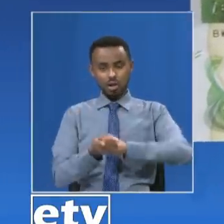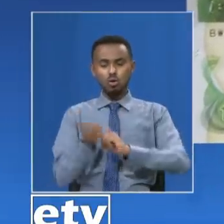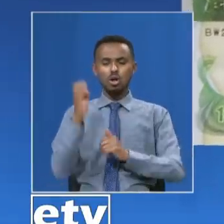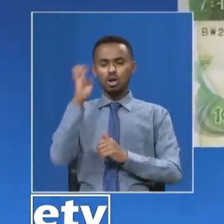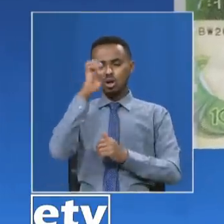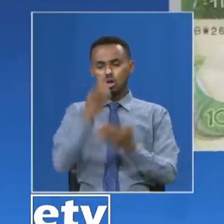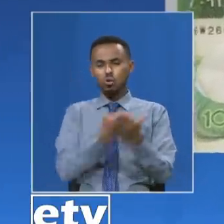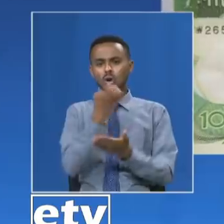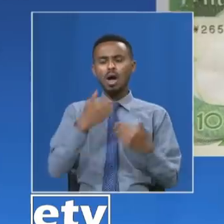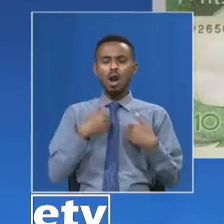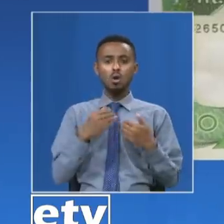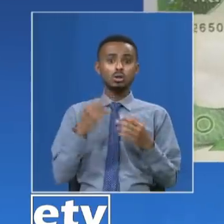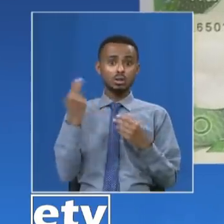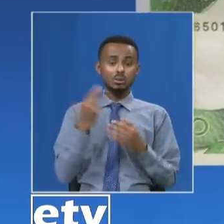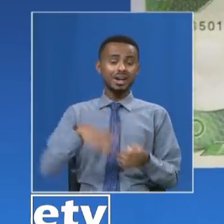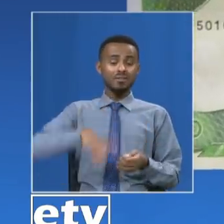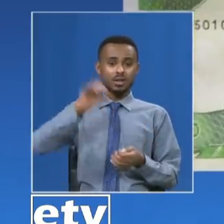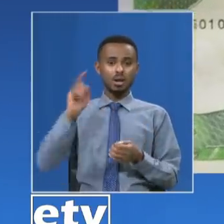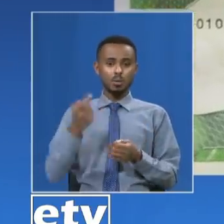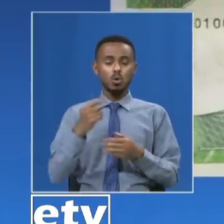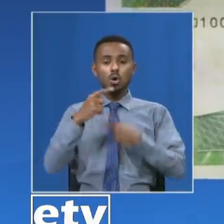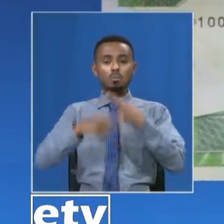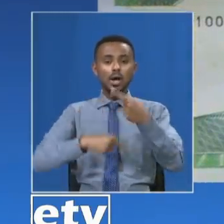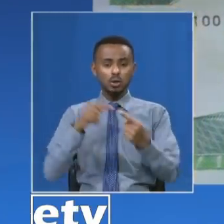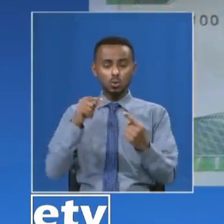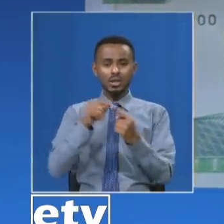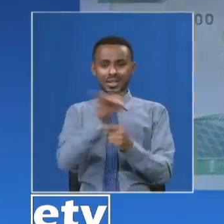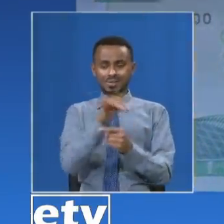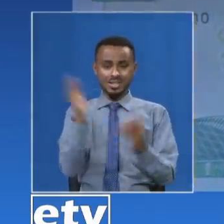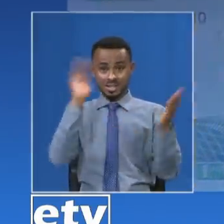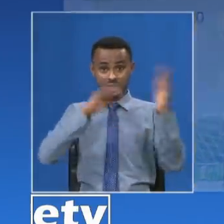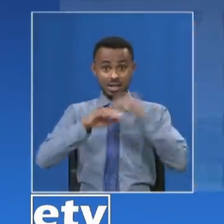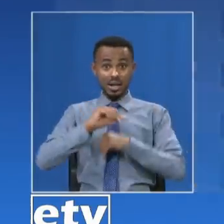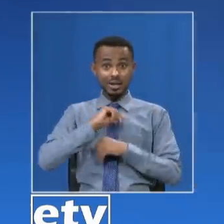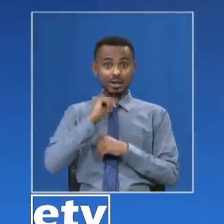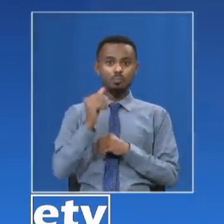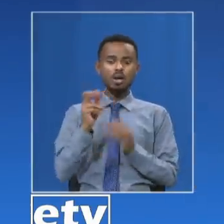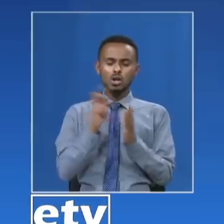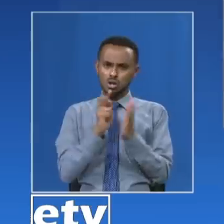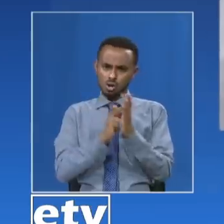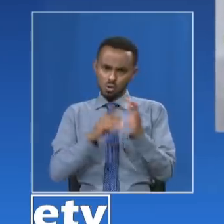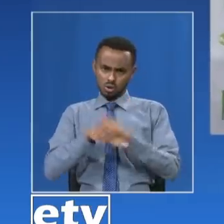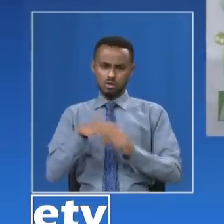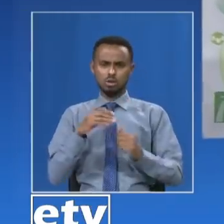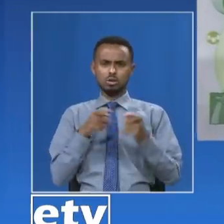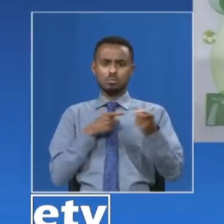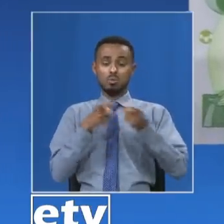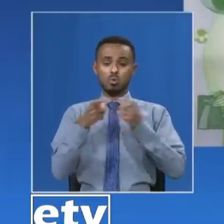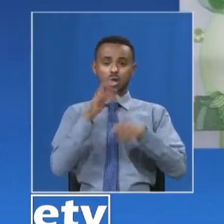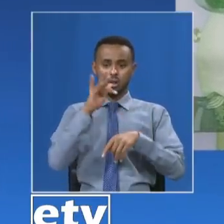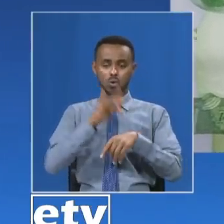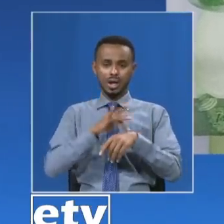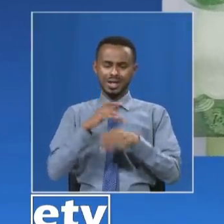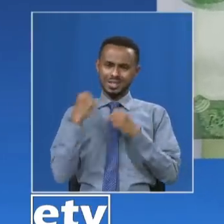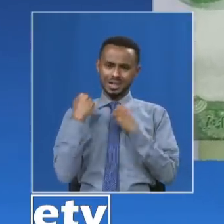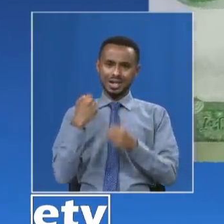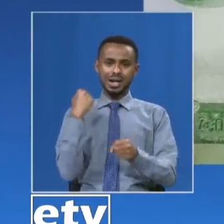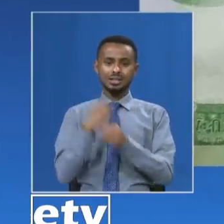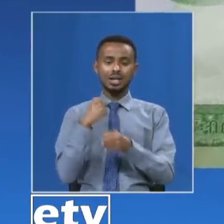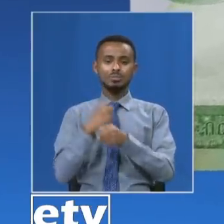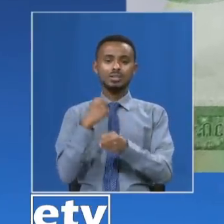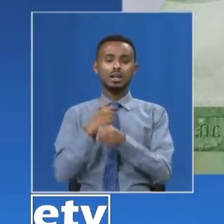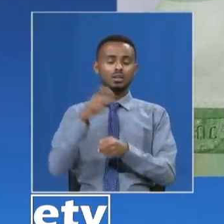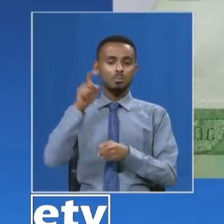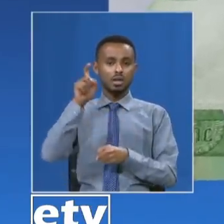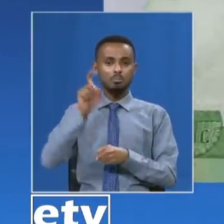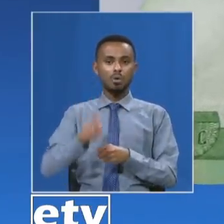ለኢኮኖሚው ያለው ሚና ከፍ ያለ ቢሆንም በሂደት ወደ ተመሳሳይ ችግር እንዳይገባ ህግ ወጥነትን በመቆጣጠሩ ላይ ጠንካራ ስራ